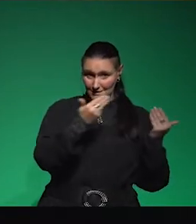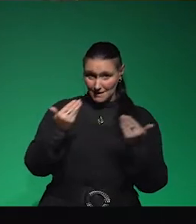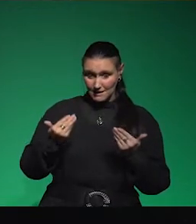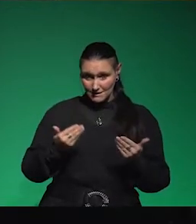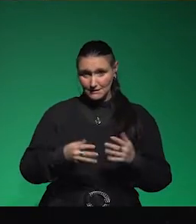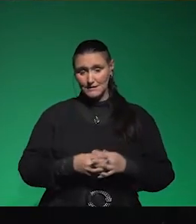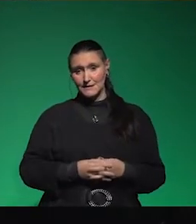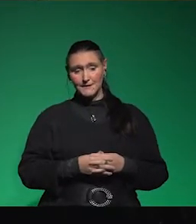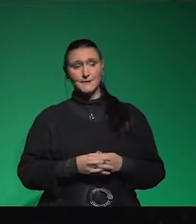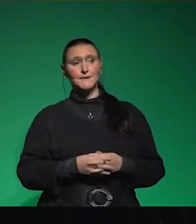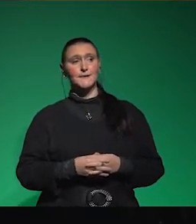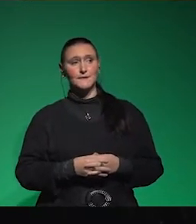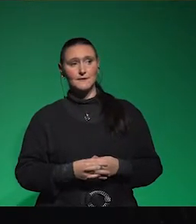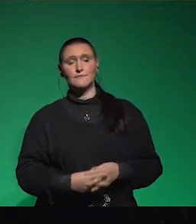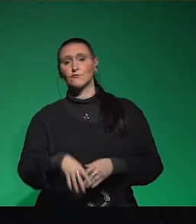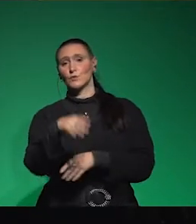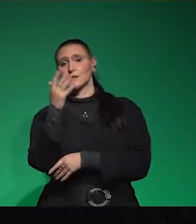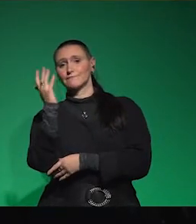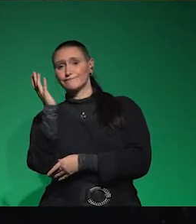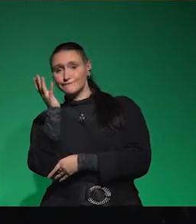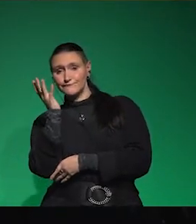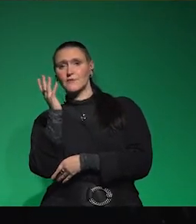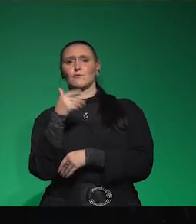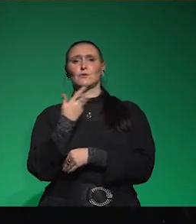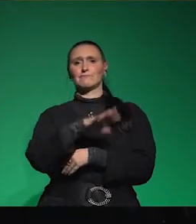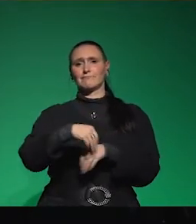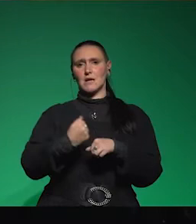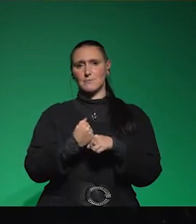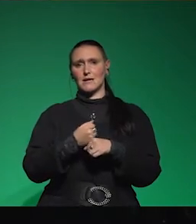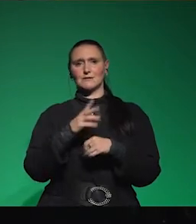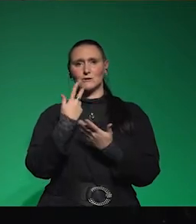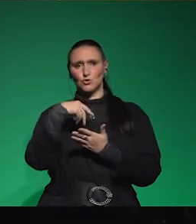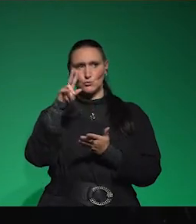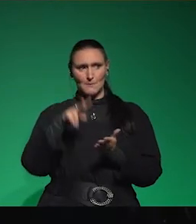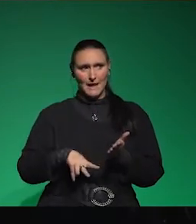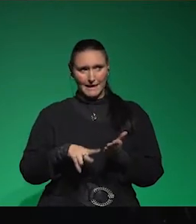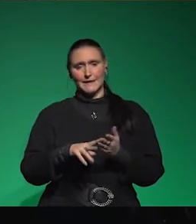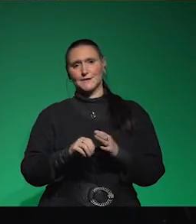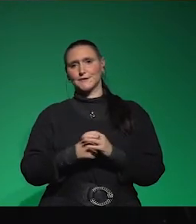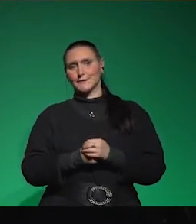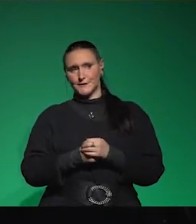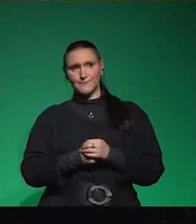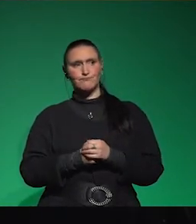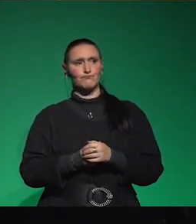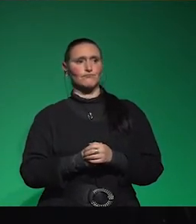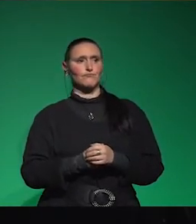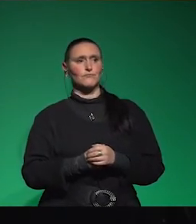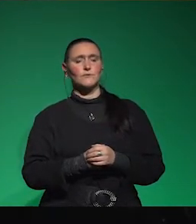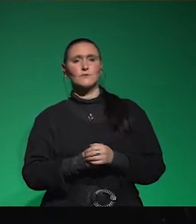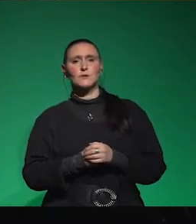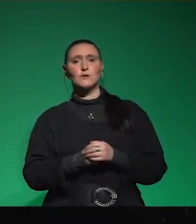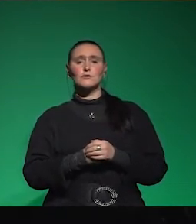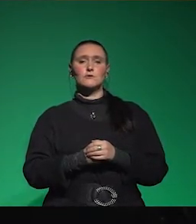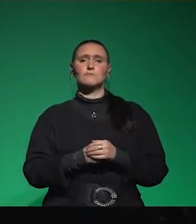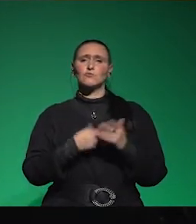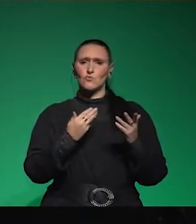Vielen Dank dafür, dass Sie uns einen Überblick über Ihre Arbeit gegeben haben und eine Vorstellung, wie